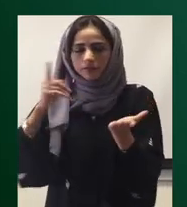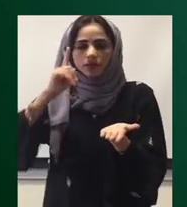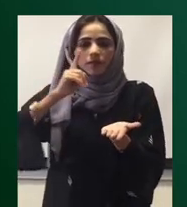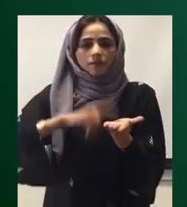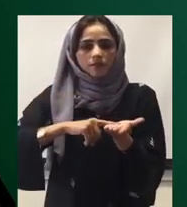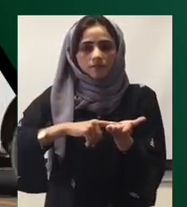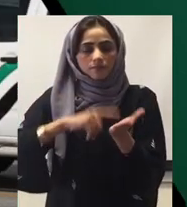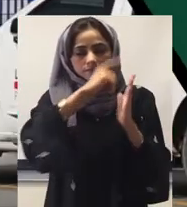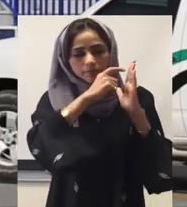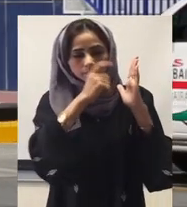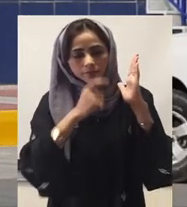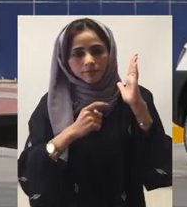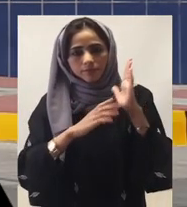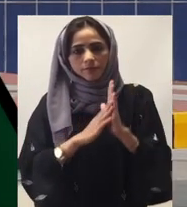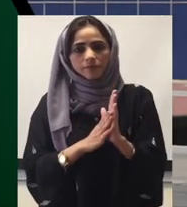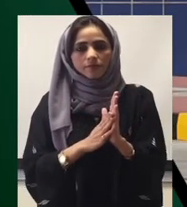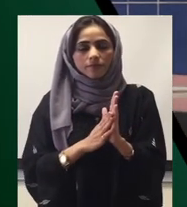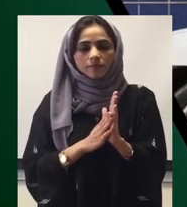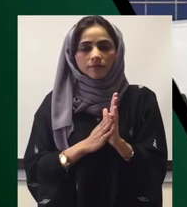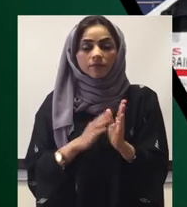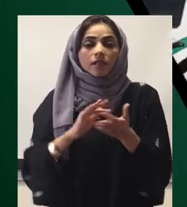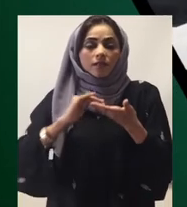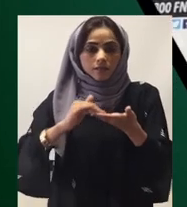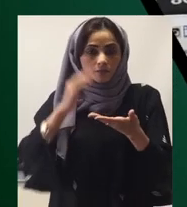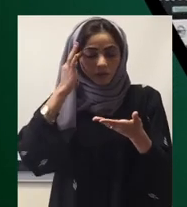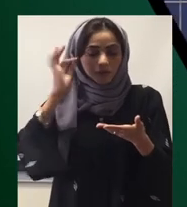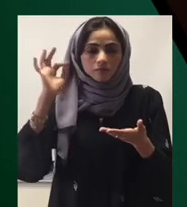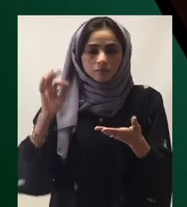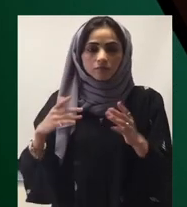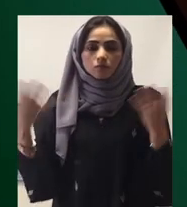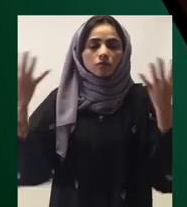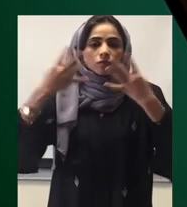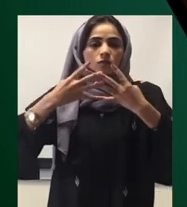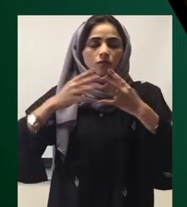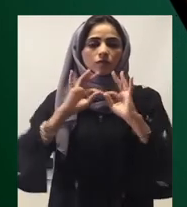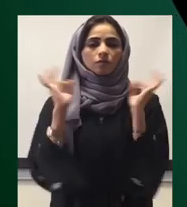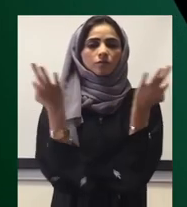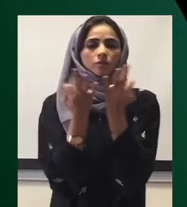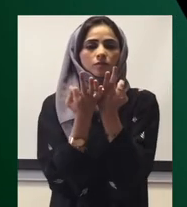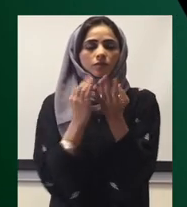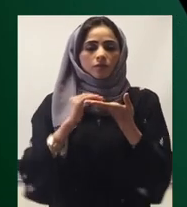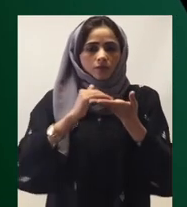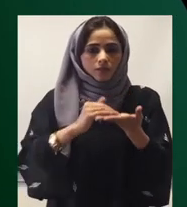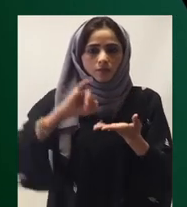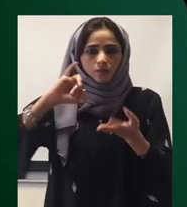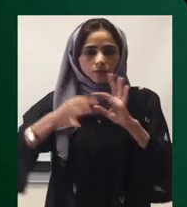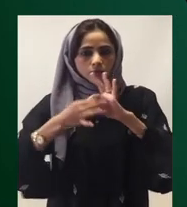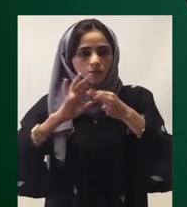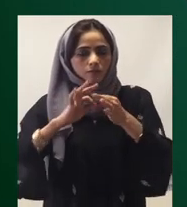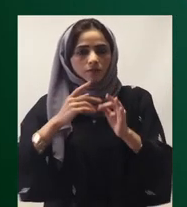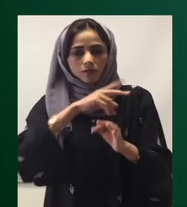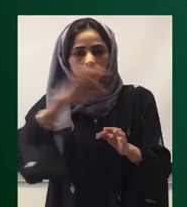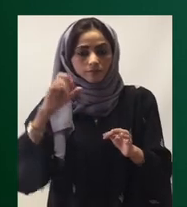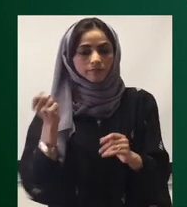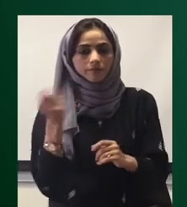على تقييم. لبيك مشاركة مجتمعية وخدمة مؤسسية تقدم المثال